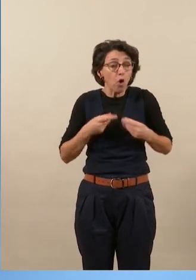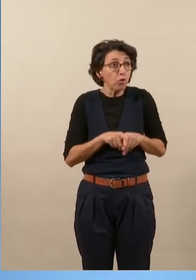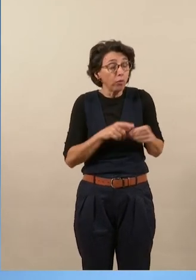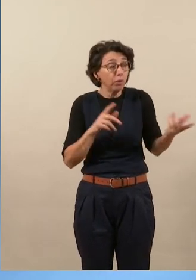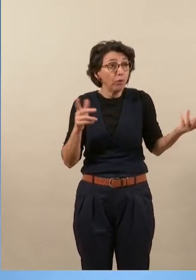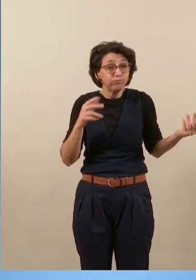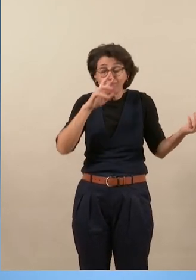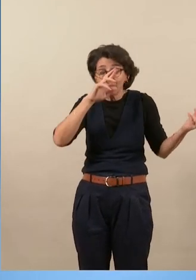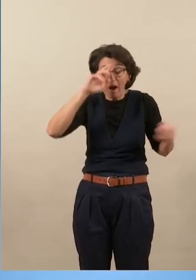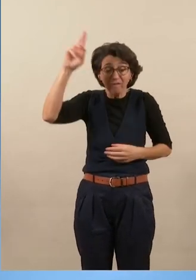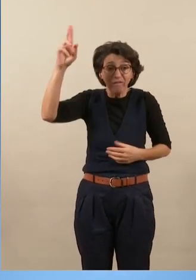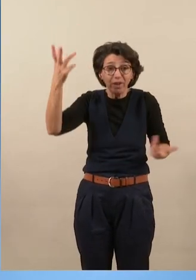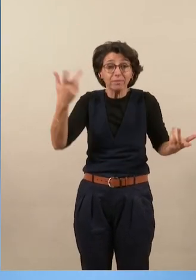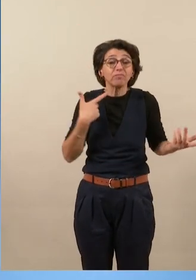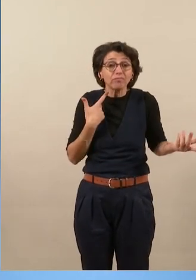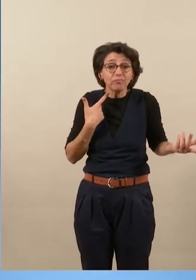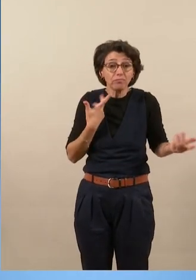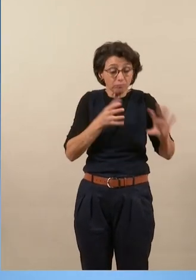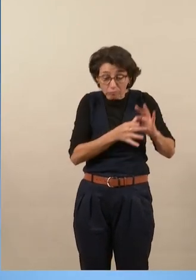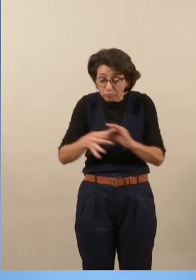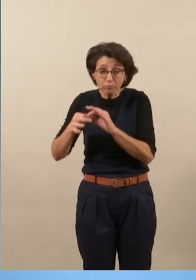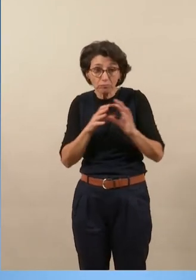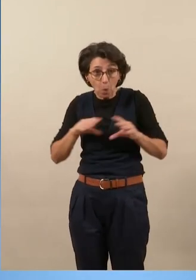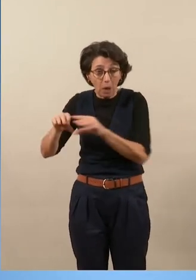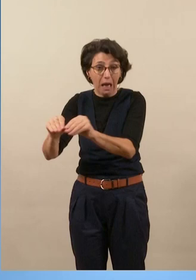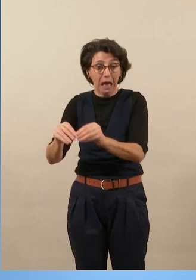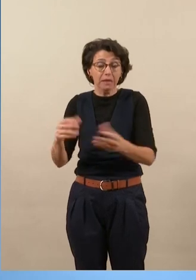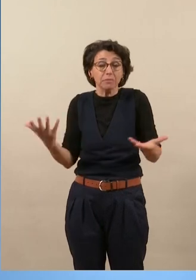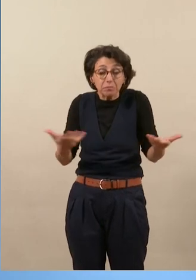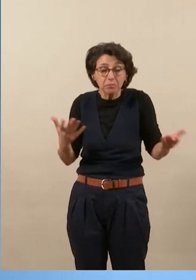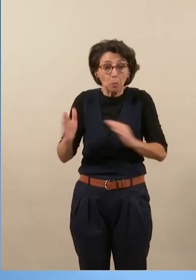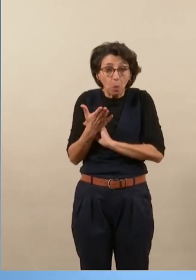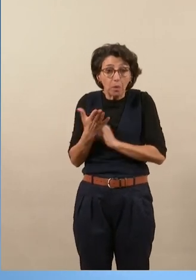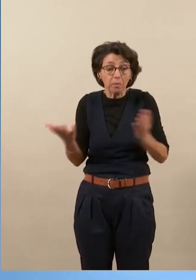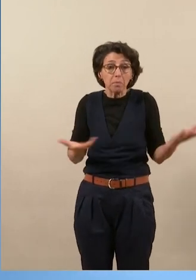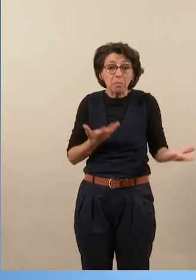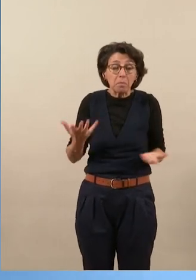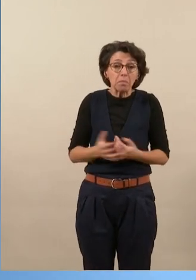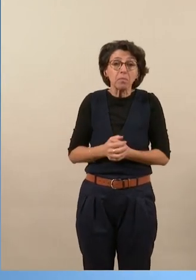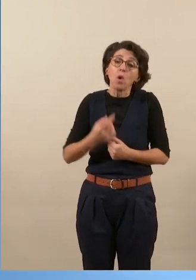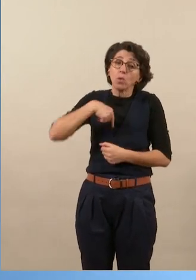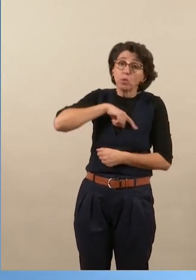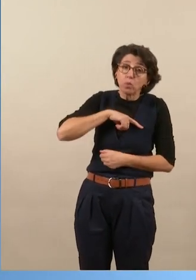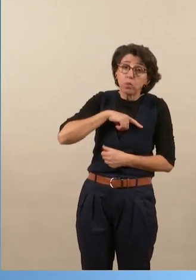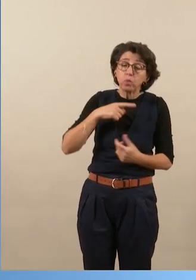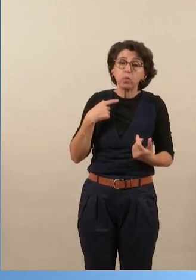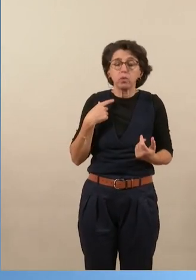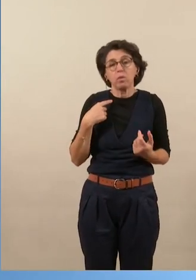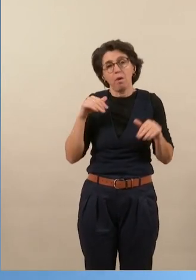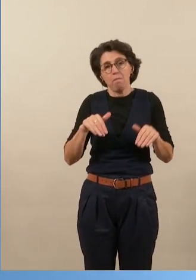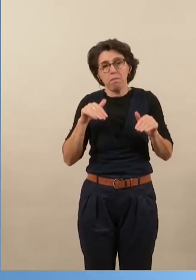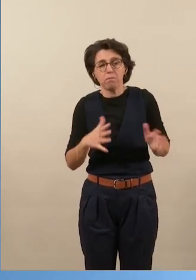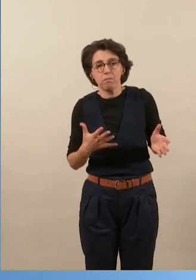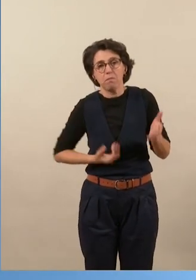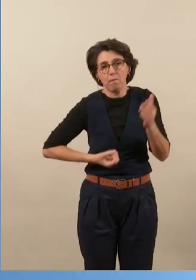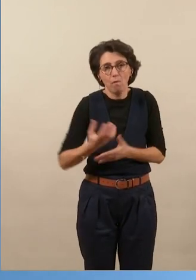le concret nous souhaitons également faire part de notre regret de recevoir un document de 122 pages